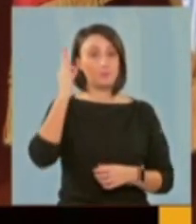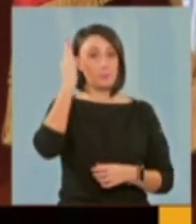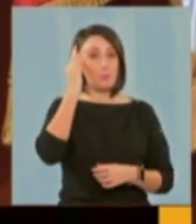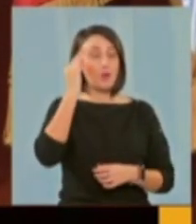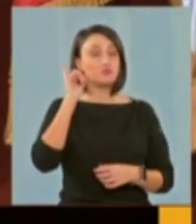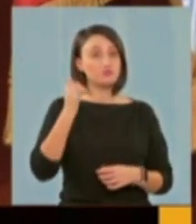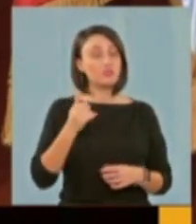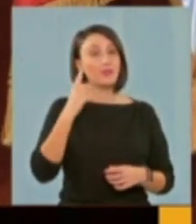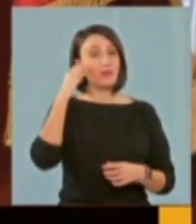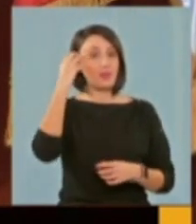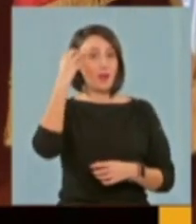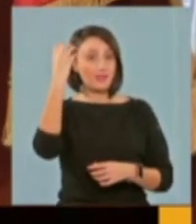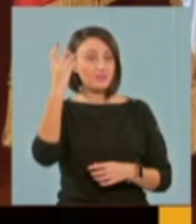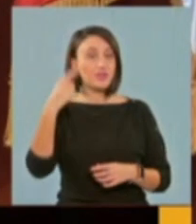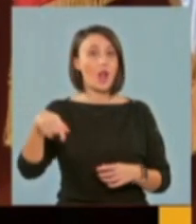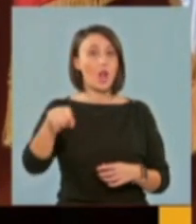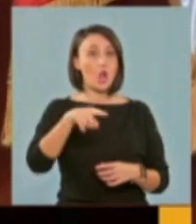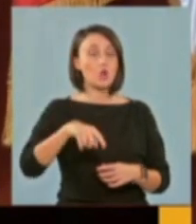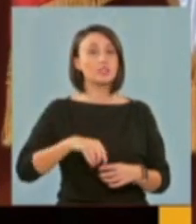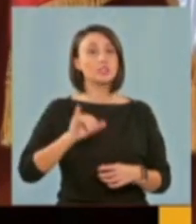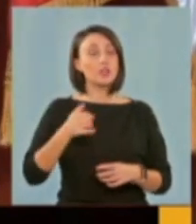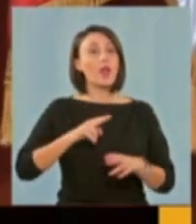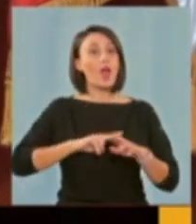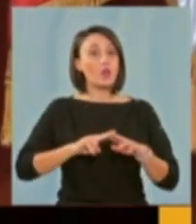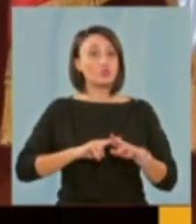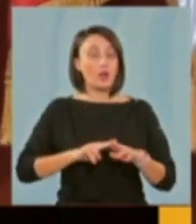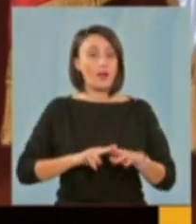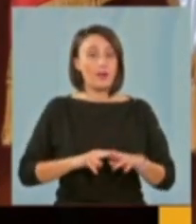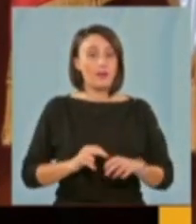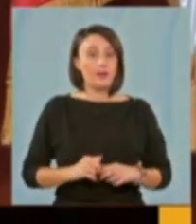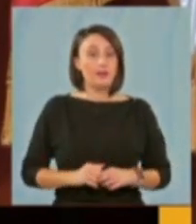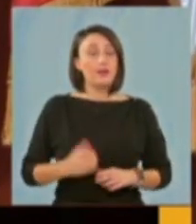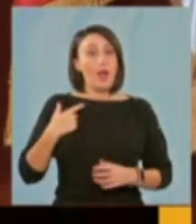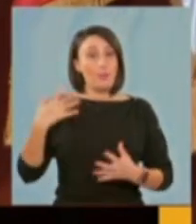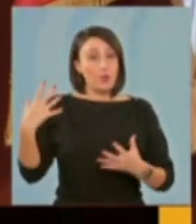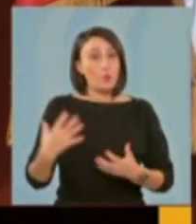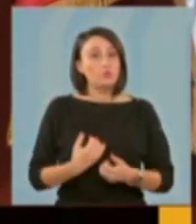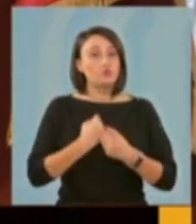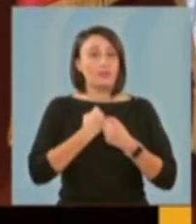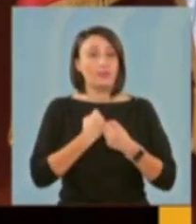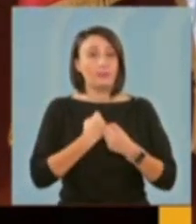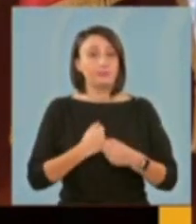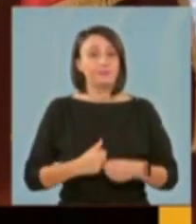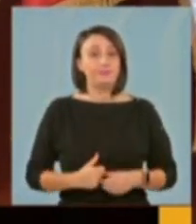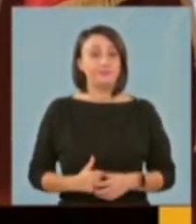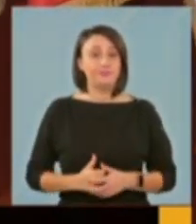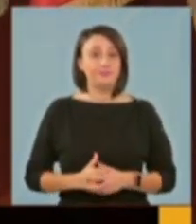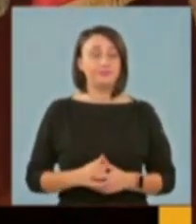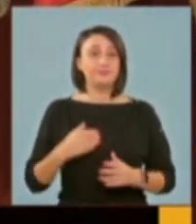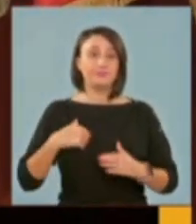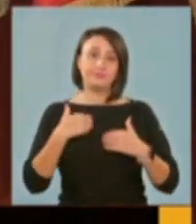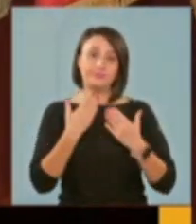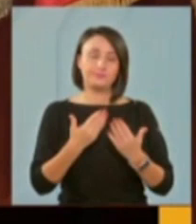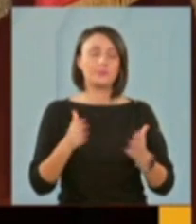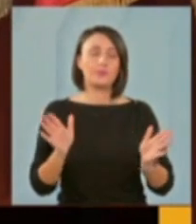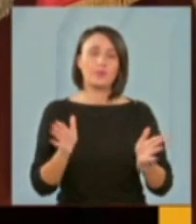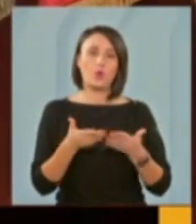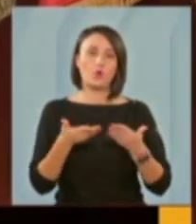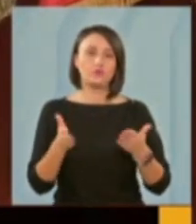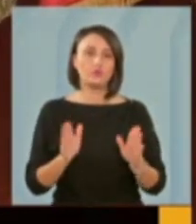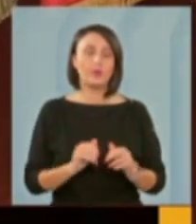imaginația și de creativitatea lor și în felul acesta am reușit să trecem peste